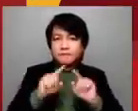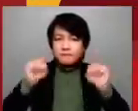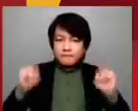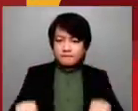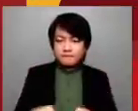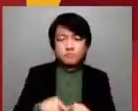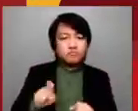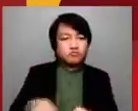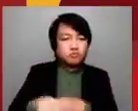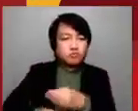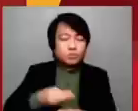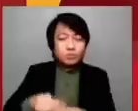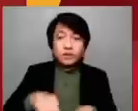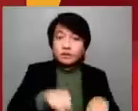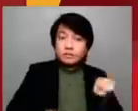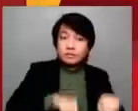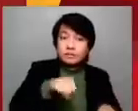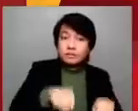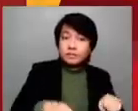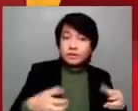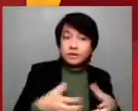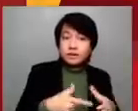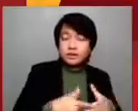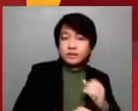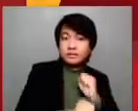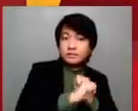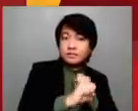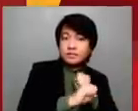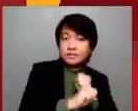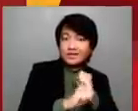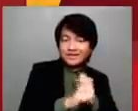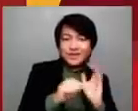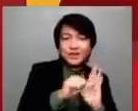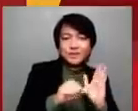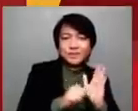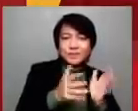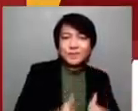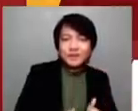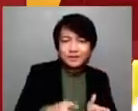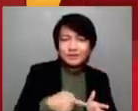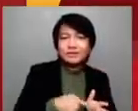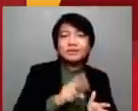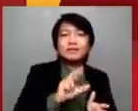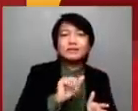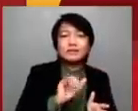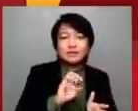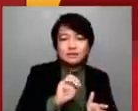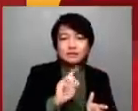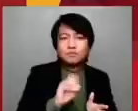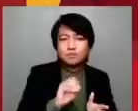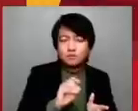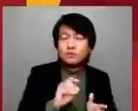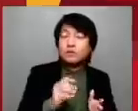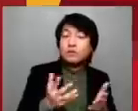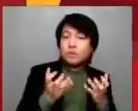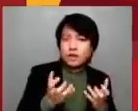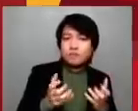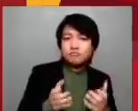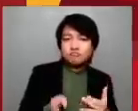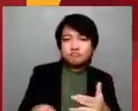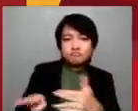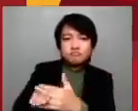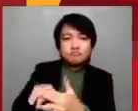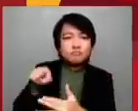na si Attorney Raymond Fortune gusto sanang Maghain ng reklamo laban kay Gonzalez ngunit ang siklista raw ang ayaw ng gawin ito